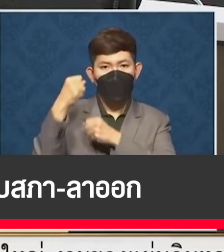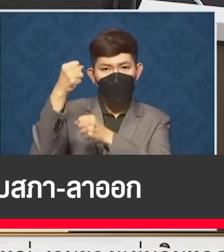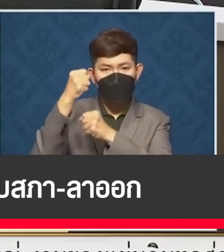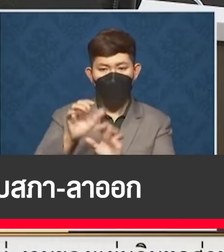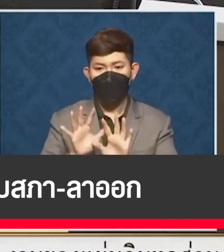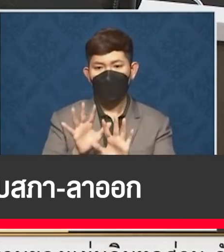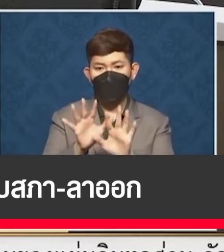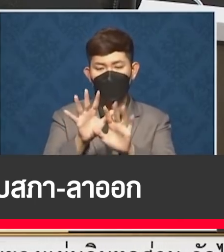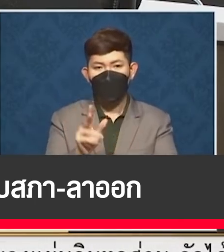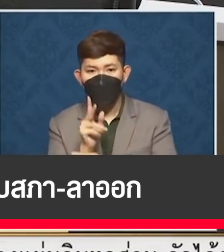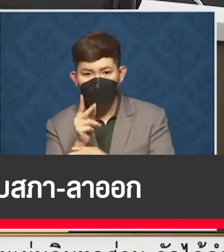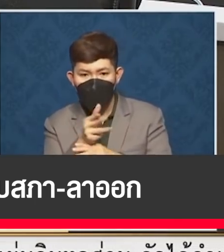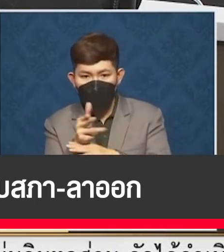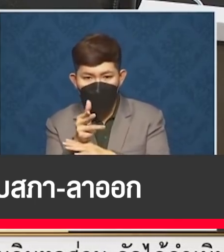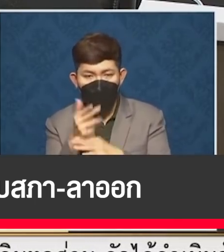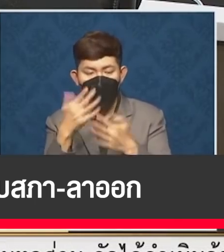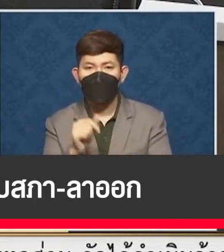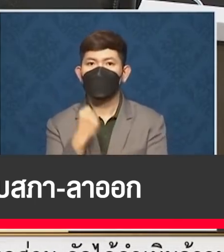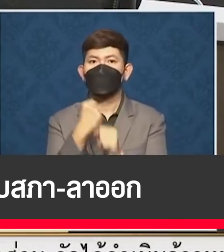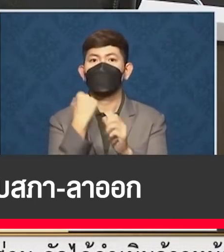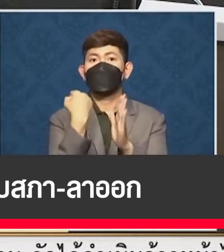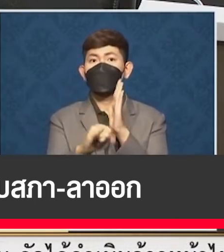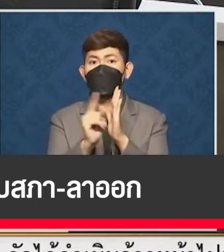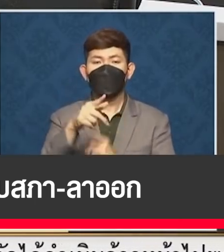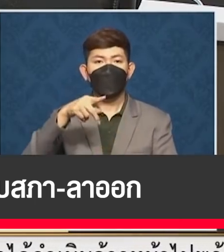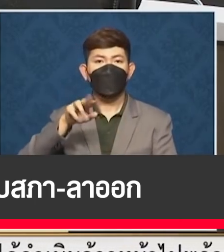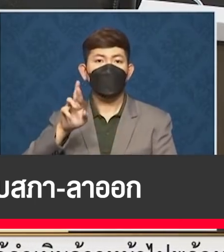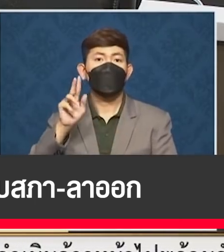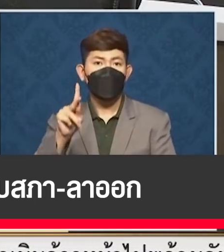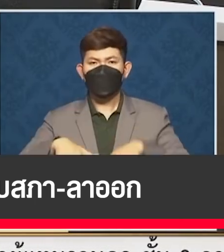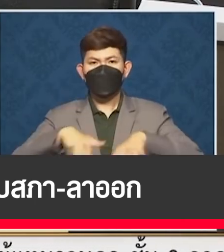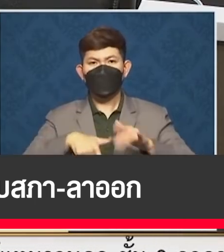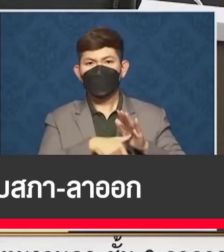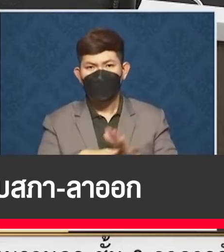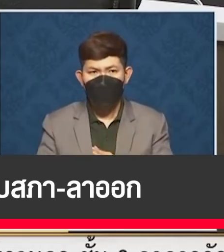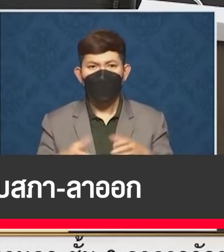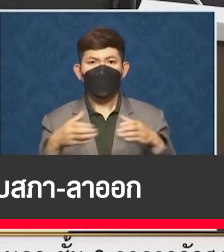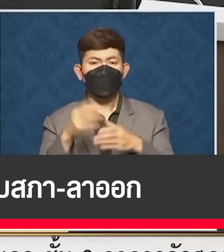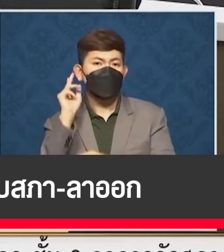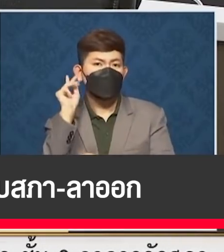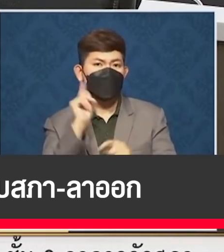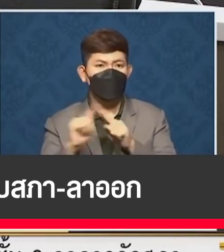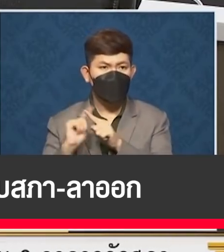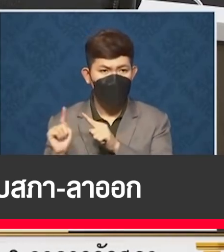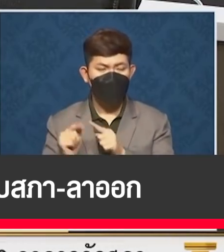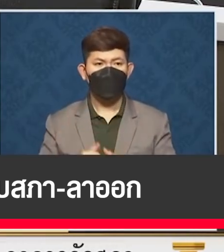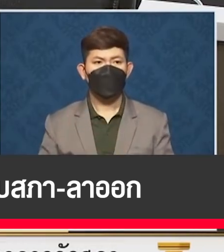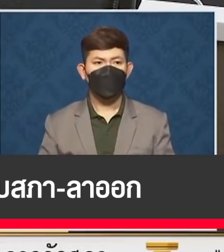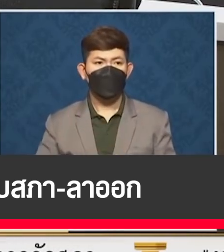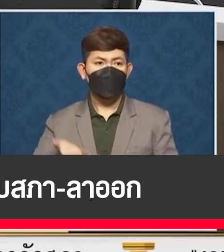จ้าหน้าที่ตำรวจได้บุกบ้านนายศิโรจน์ค้ามไพบูลย์นักวิชาการและพิธีกรทีวีช่องหนึ่งหลังจากเมื่อช่